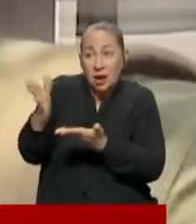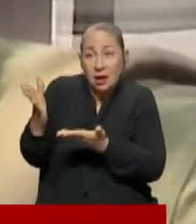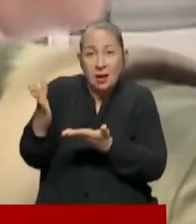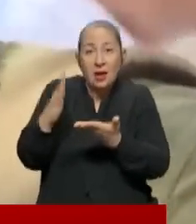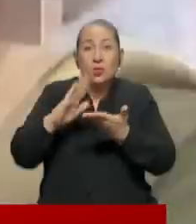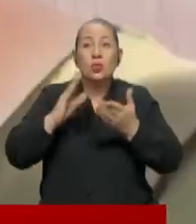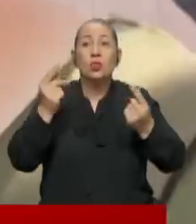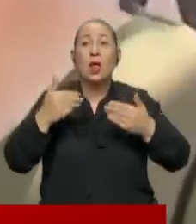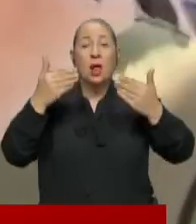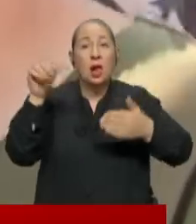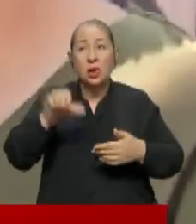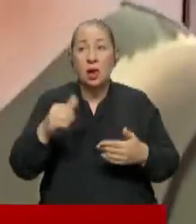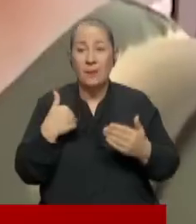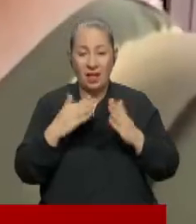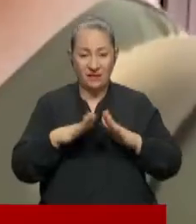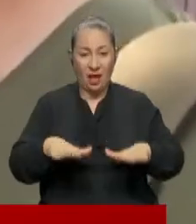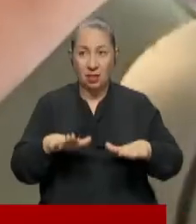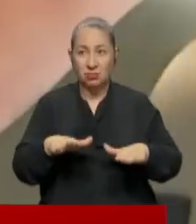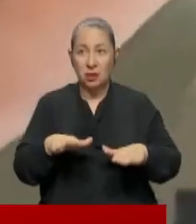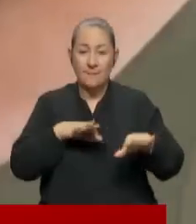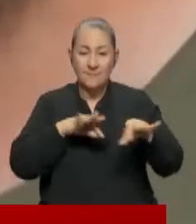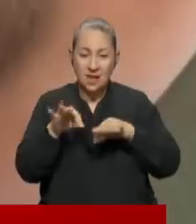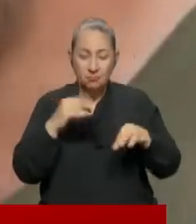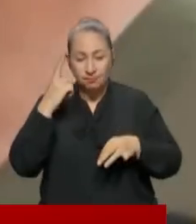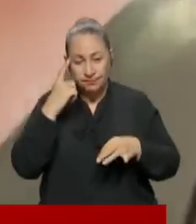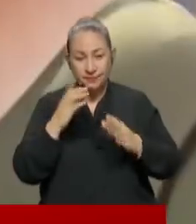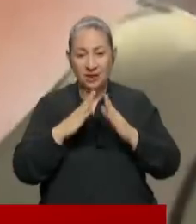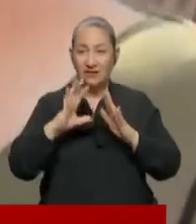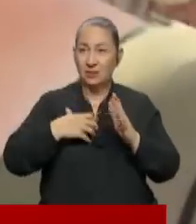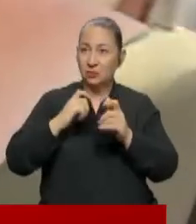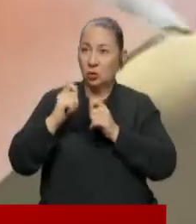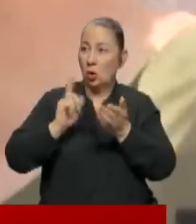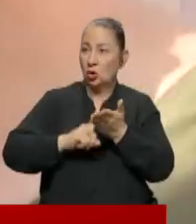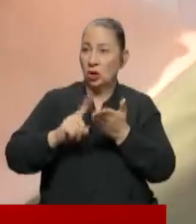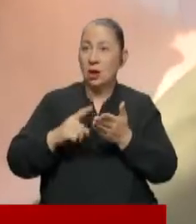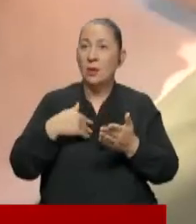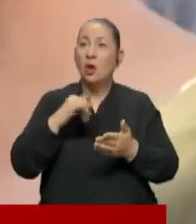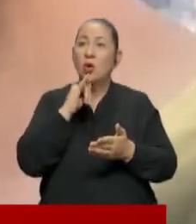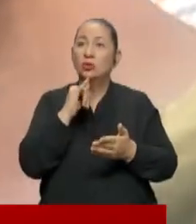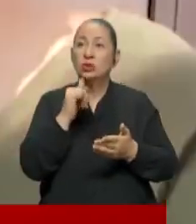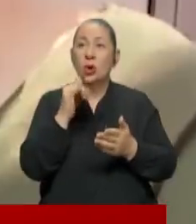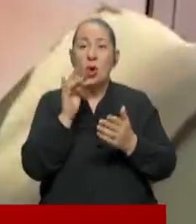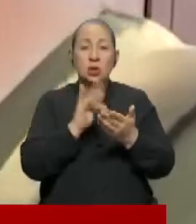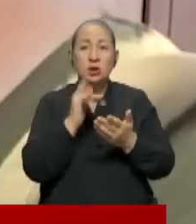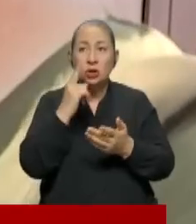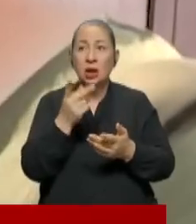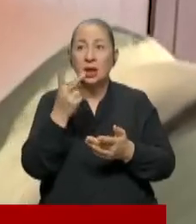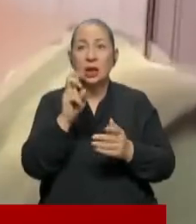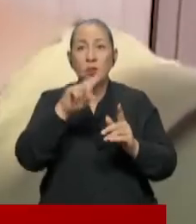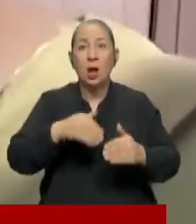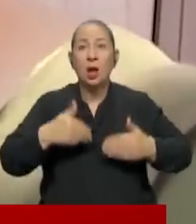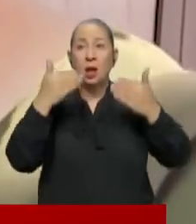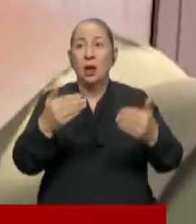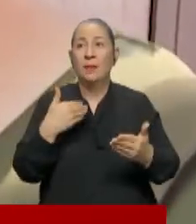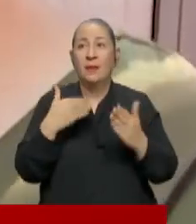de ertelemiyorlar şimdi. Ya ben şu an evde kalıyordum. Yani planımı mesela işte ev sahibiyle kontrat ayarlarken ben Ağustos'un ortasına göre ayarladım. Şimdi sınav 2 ay daha